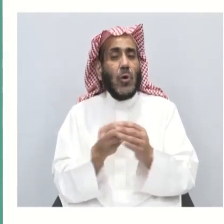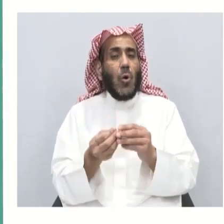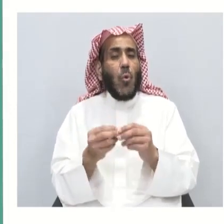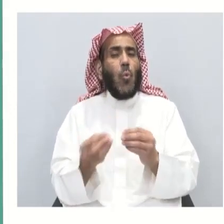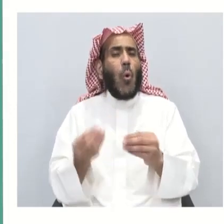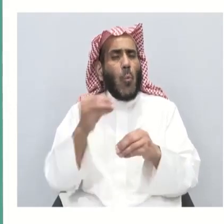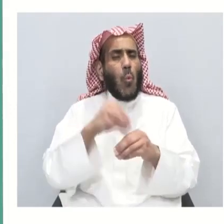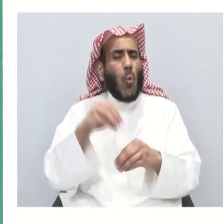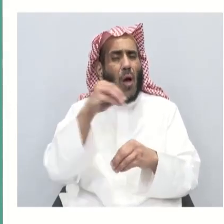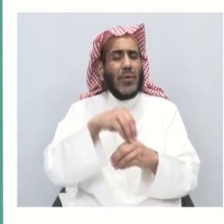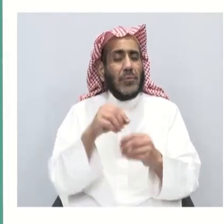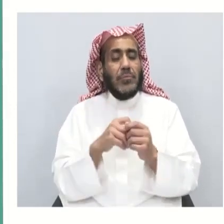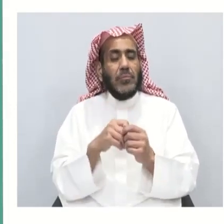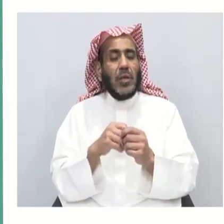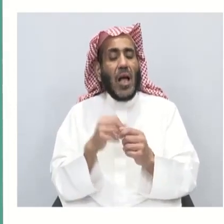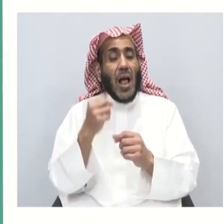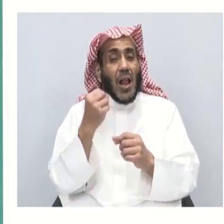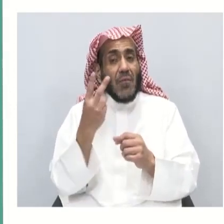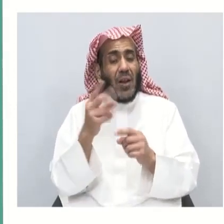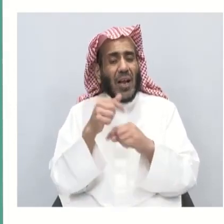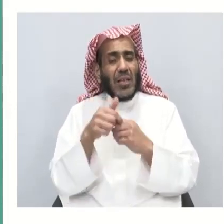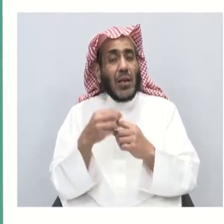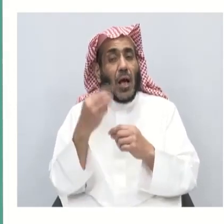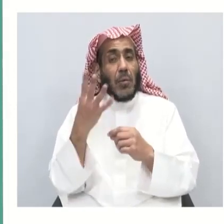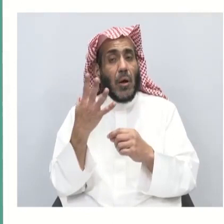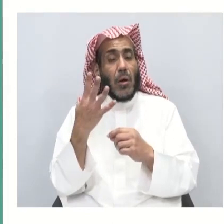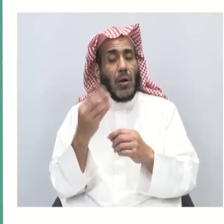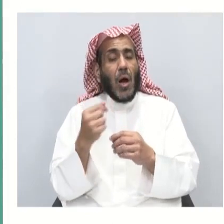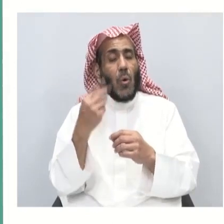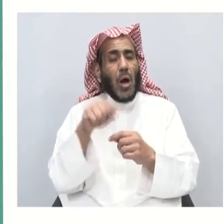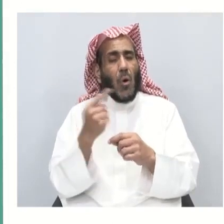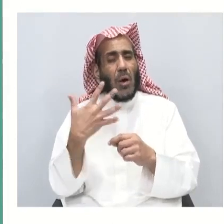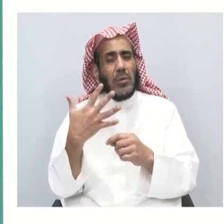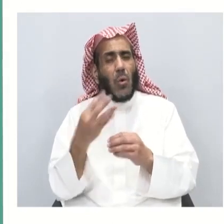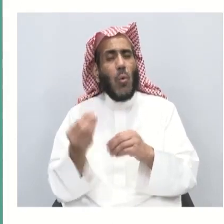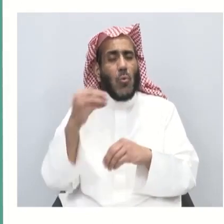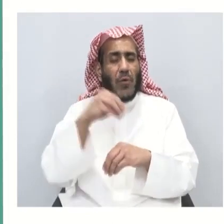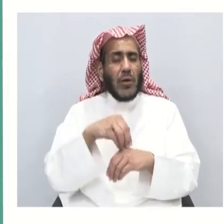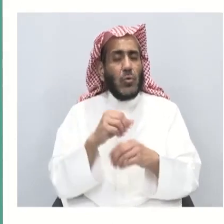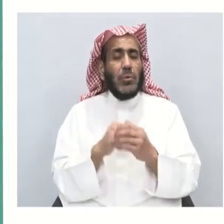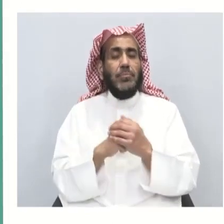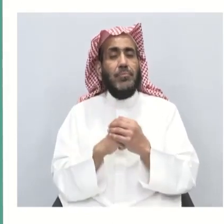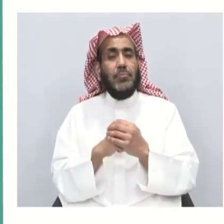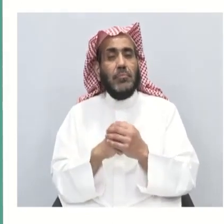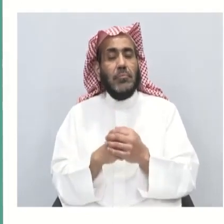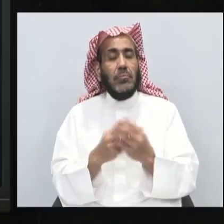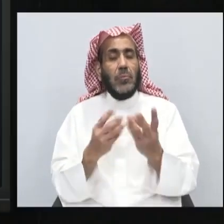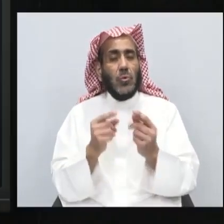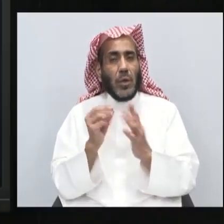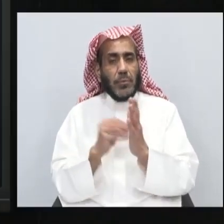ومضاعفاتها، الفلقتين 4 أو 5 ومضاعفاتهما. نعد